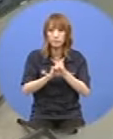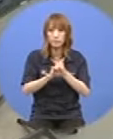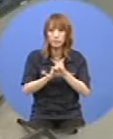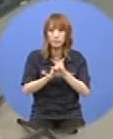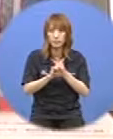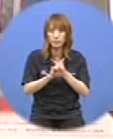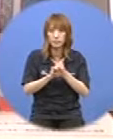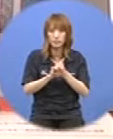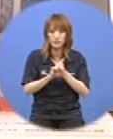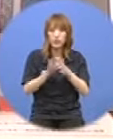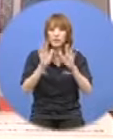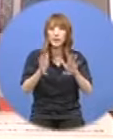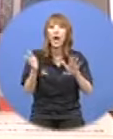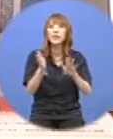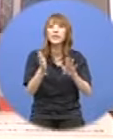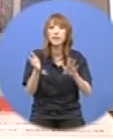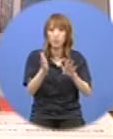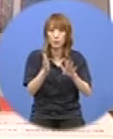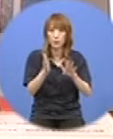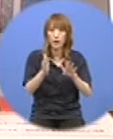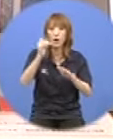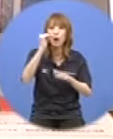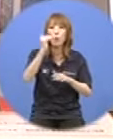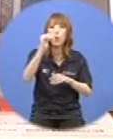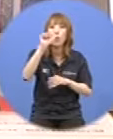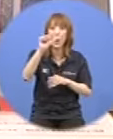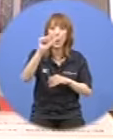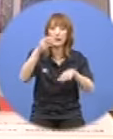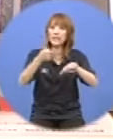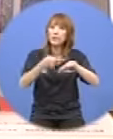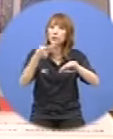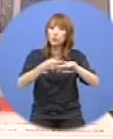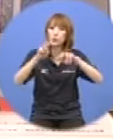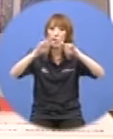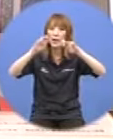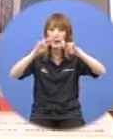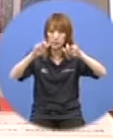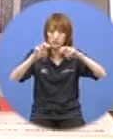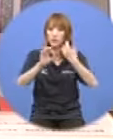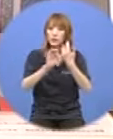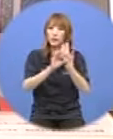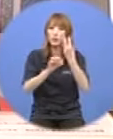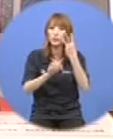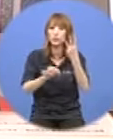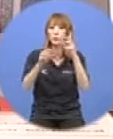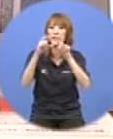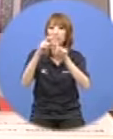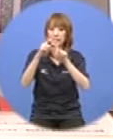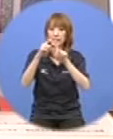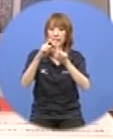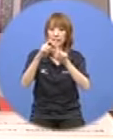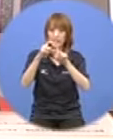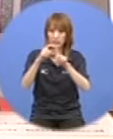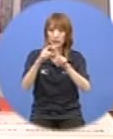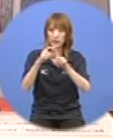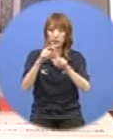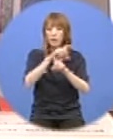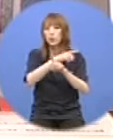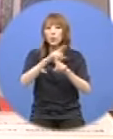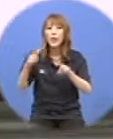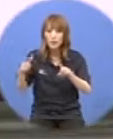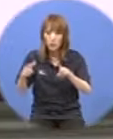ですね、はい、で最近はコア技術の開発、例えば 3D なんていうのはですね、うん、どの産業にもみん